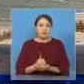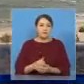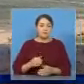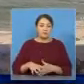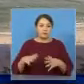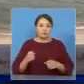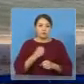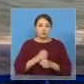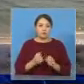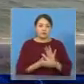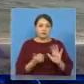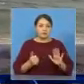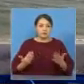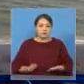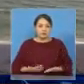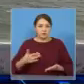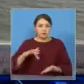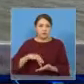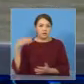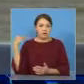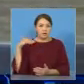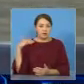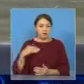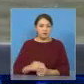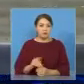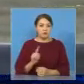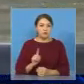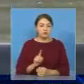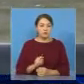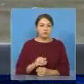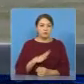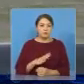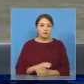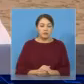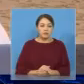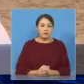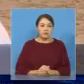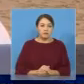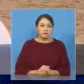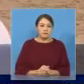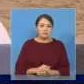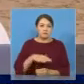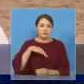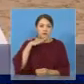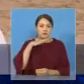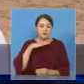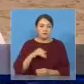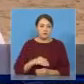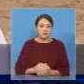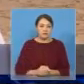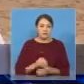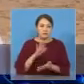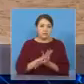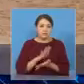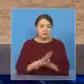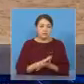Хотим призвать всех жителей города Актюбе, чтобы все-таки перестали, наверное, как-то